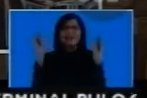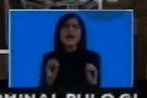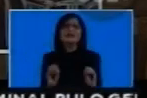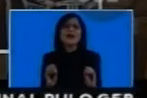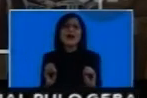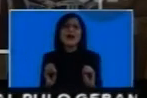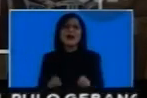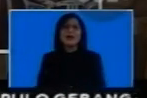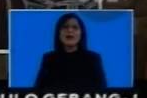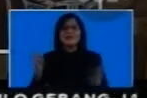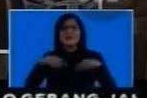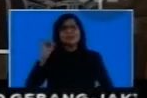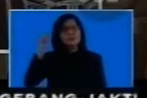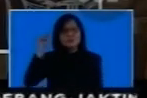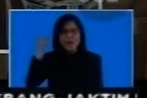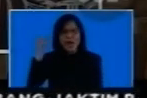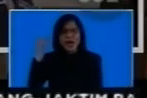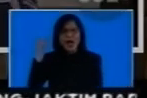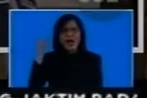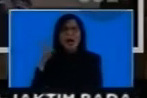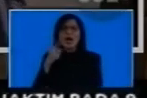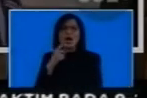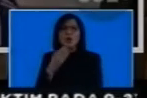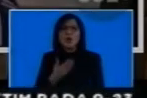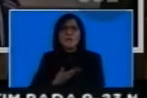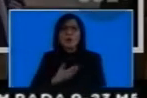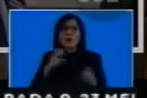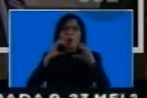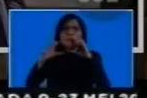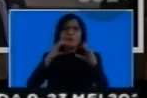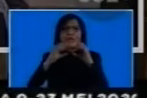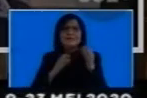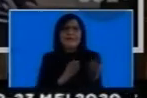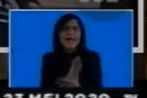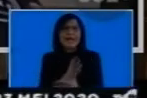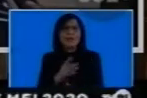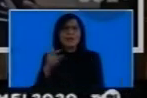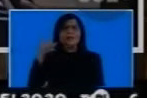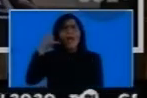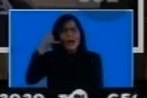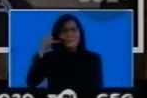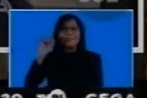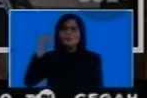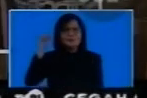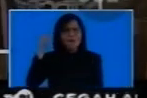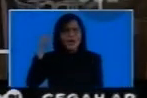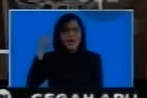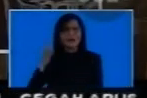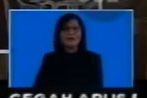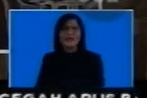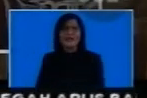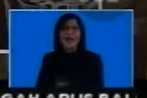susah kalau kita mau untuk mau komunikasi lewat HP itu tidak bisa karena memang orang tuanya itu tidak mampu semua.